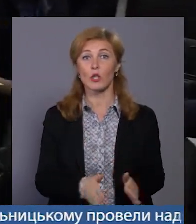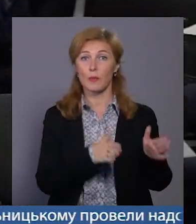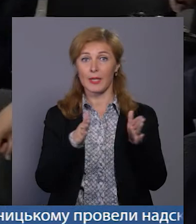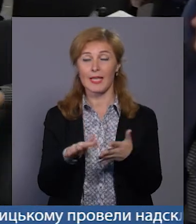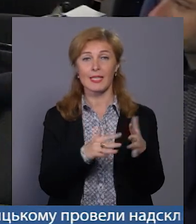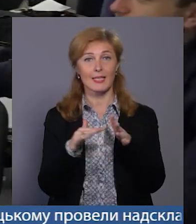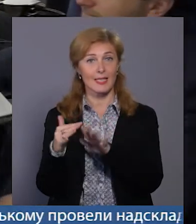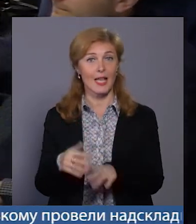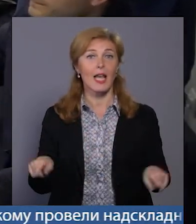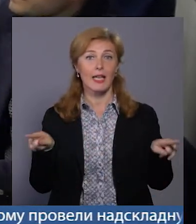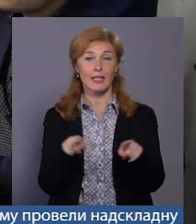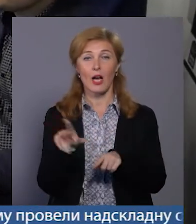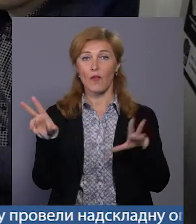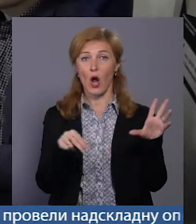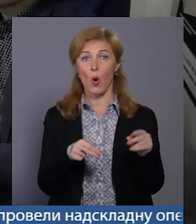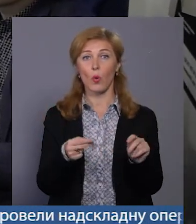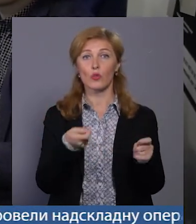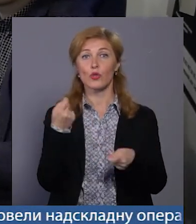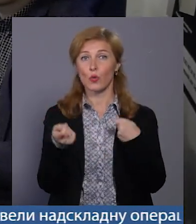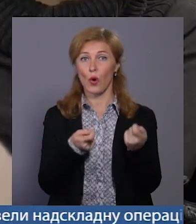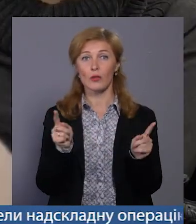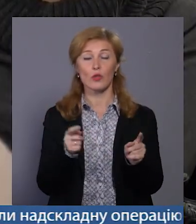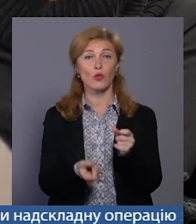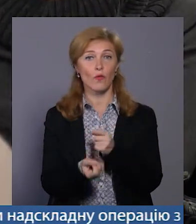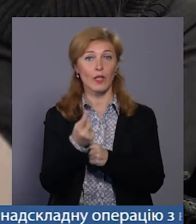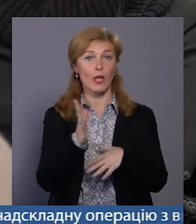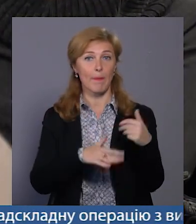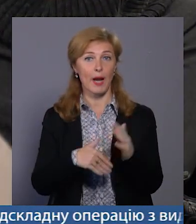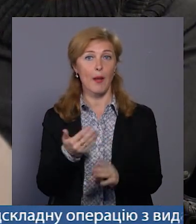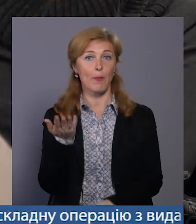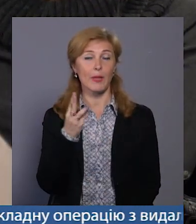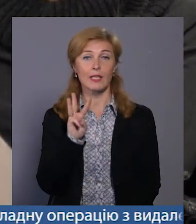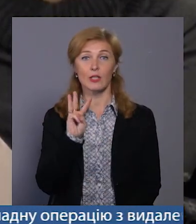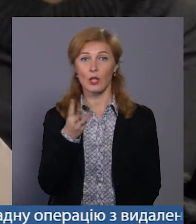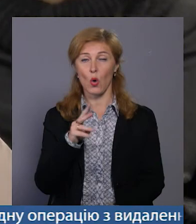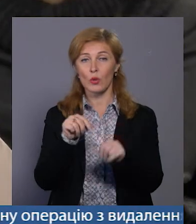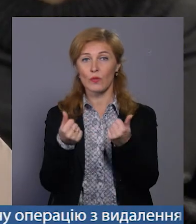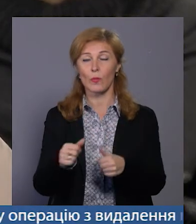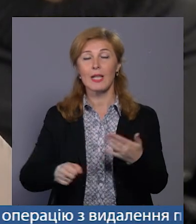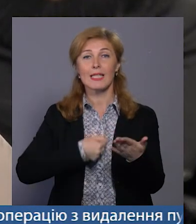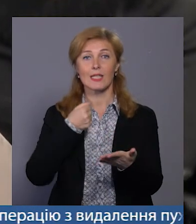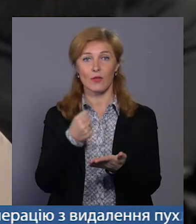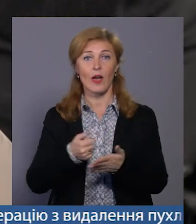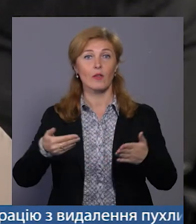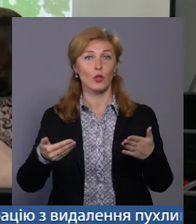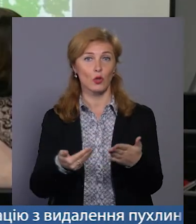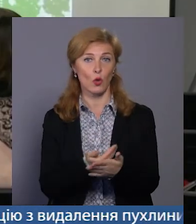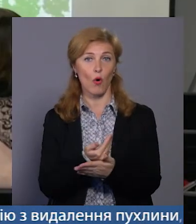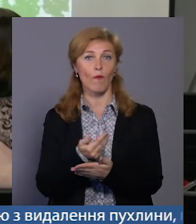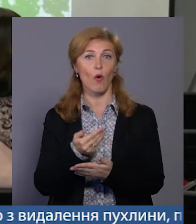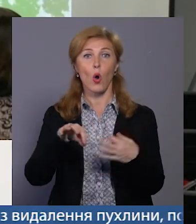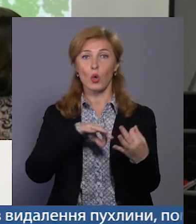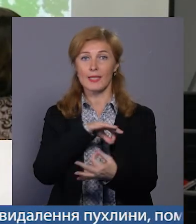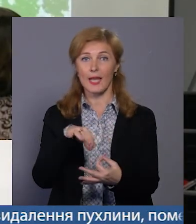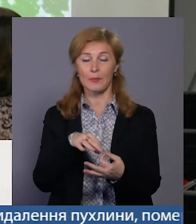села. Відтак, враховуючи нюанси, що виникли на практиці у попередні 3 роки, сформували та затвердили нову концепцію.